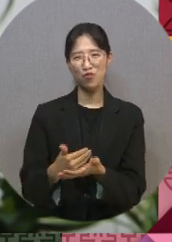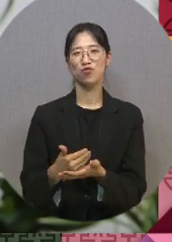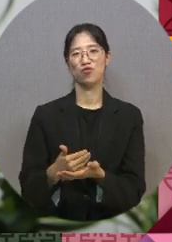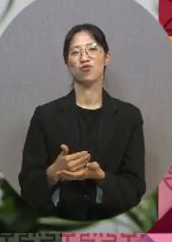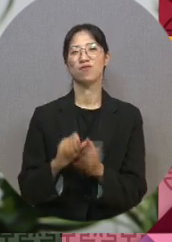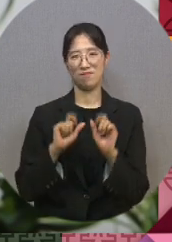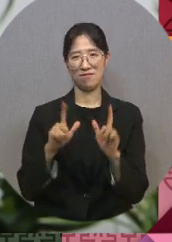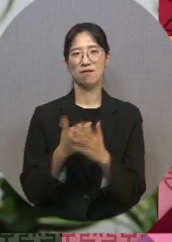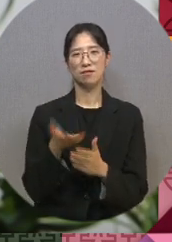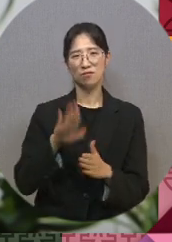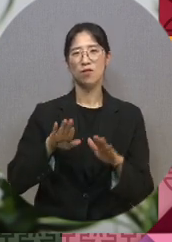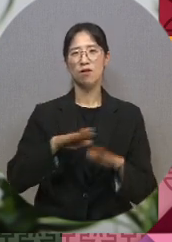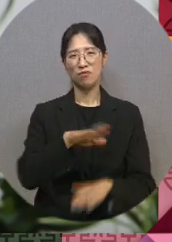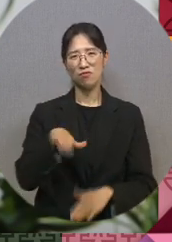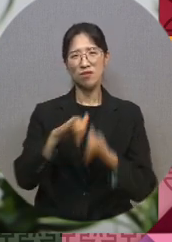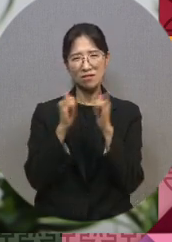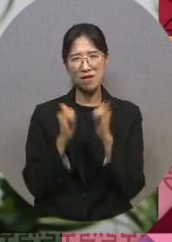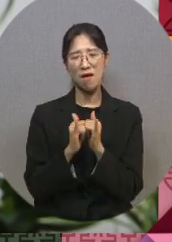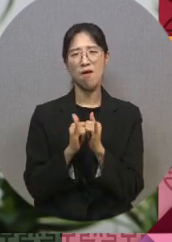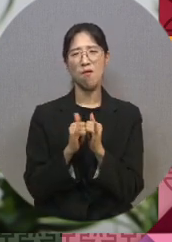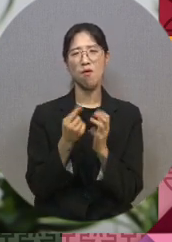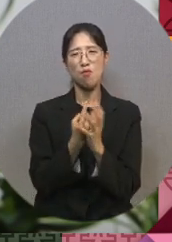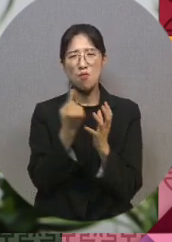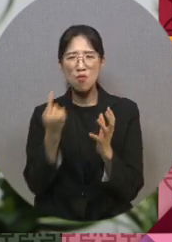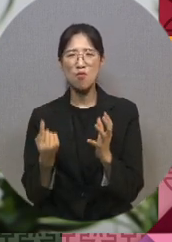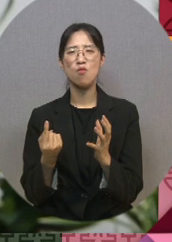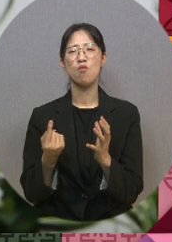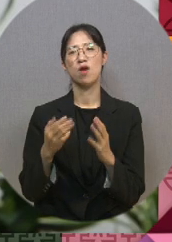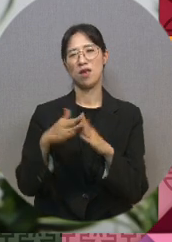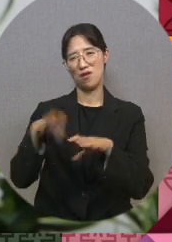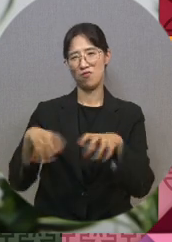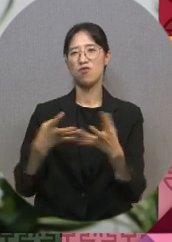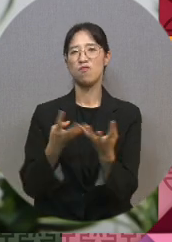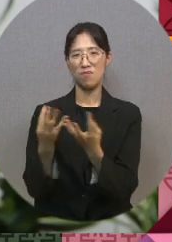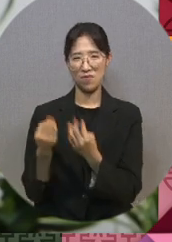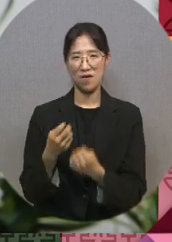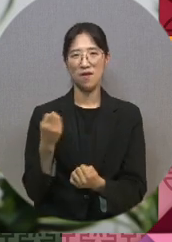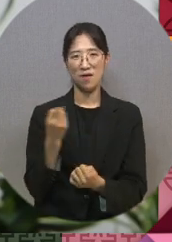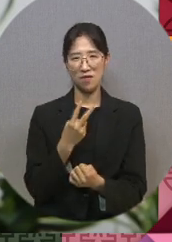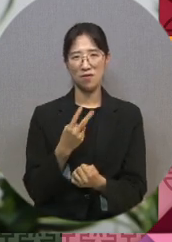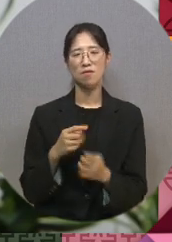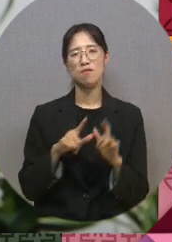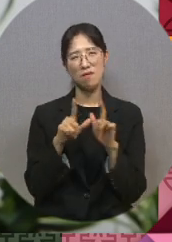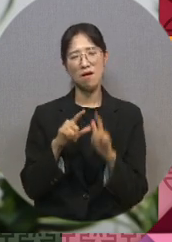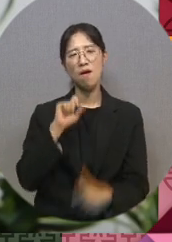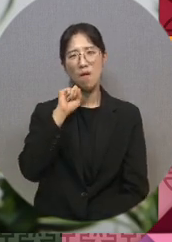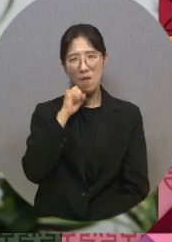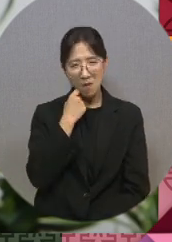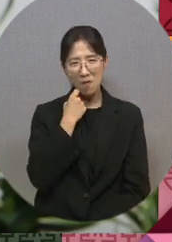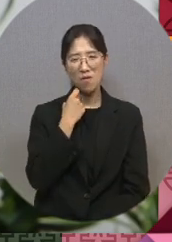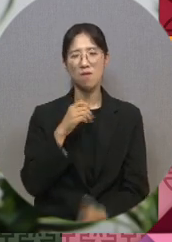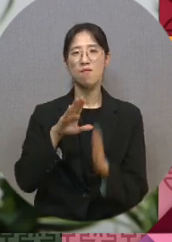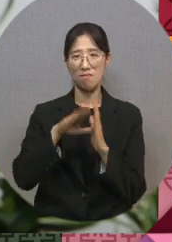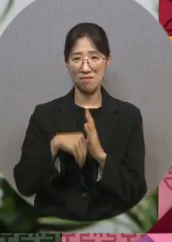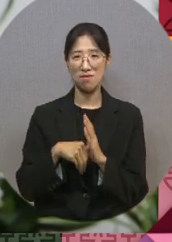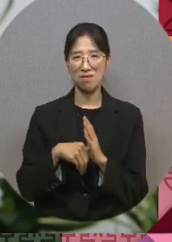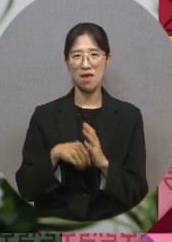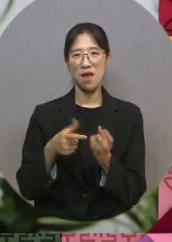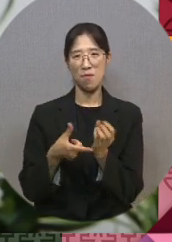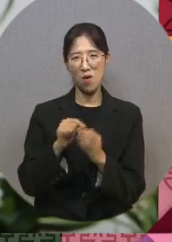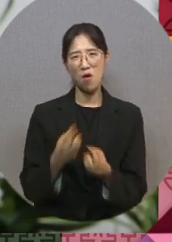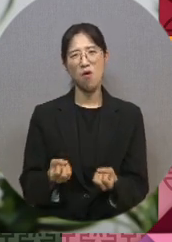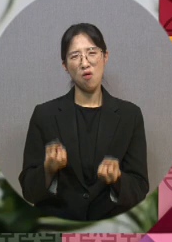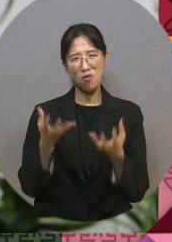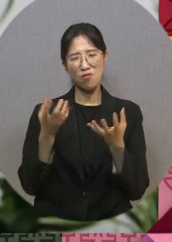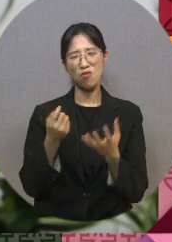우리 사회는 아직도 소외된 이웃들이 너무 많이 계시죠. 더군다나 민생이 어려운 이런 때는 명절